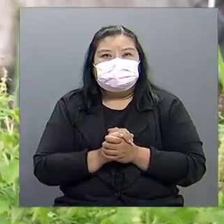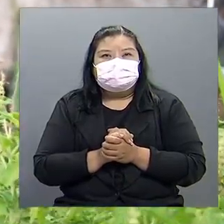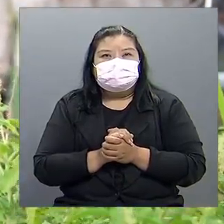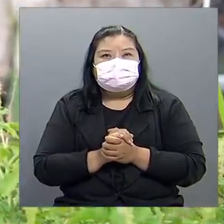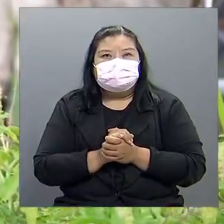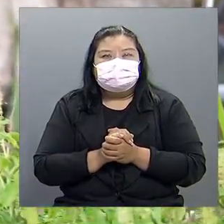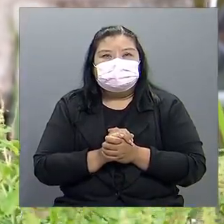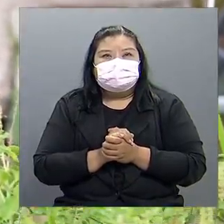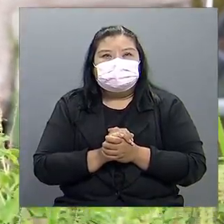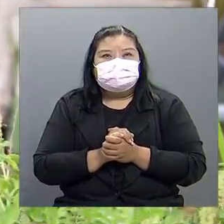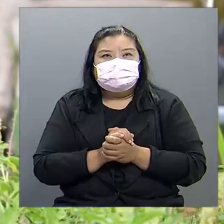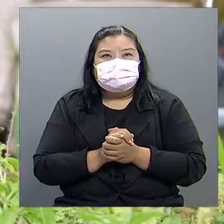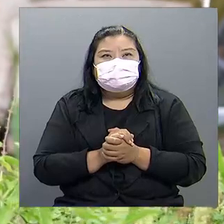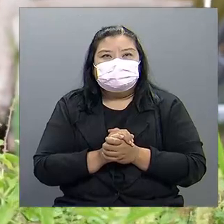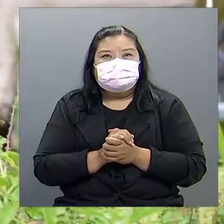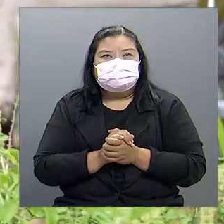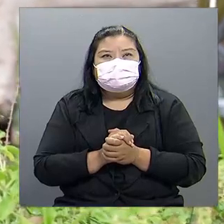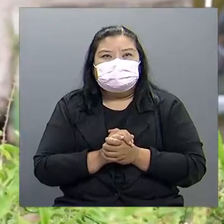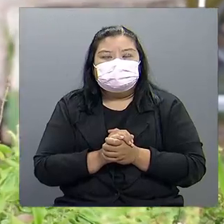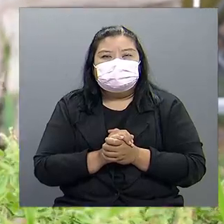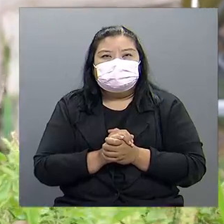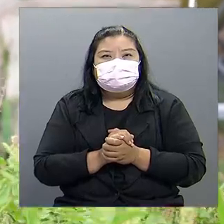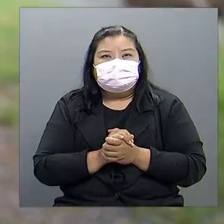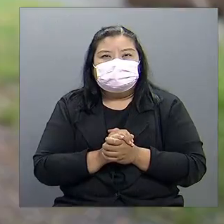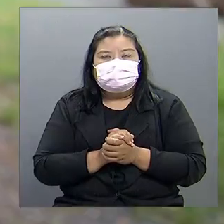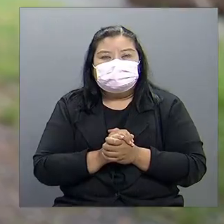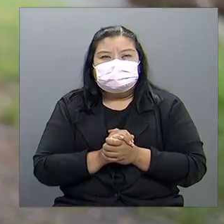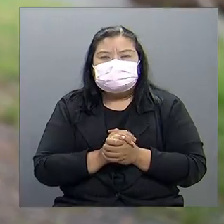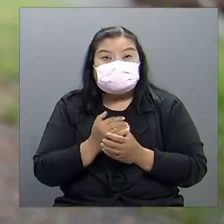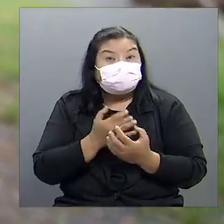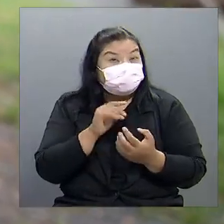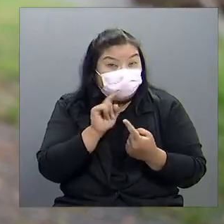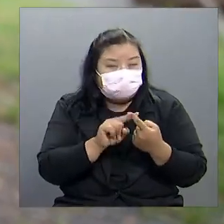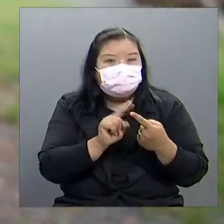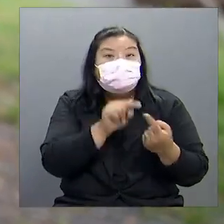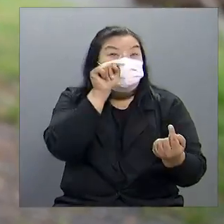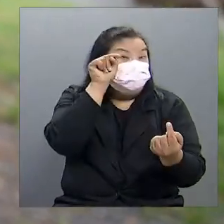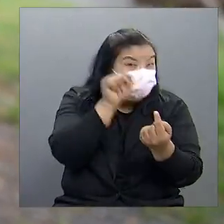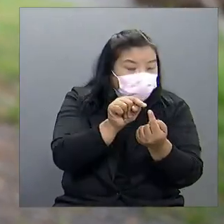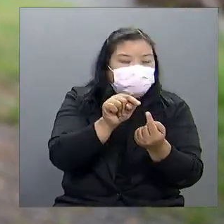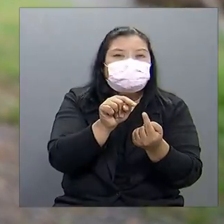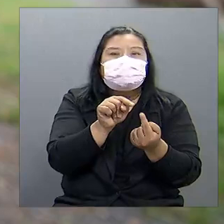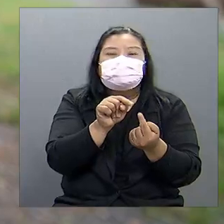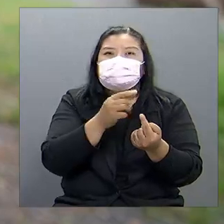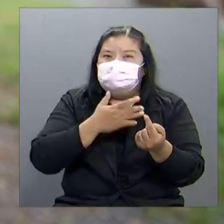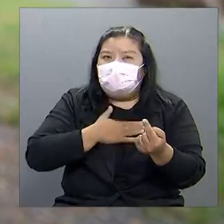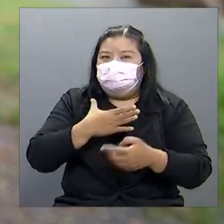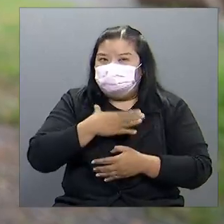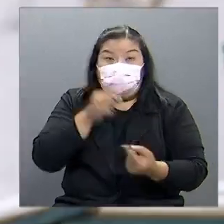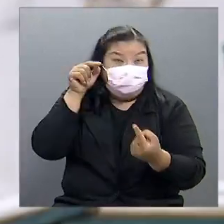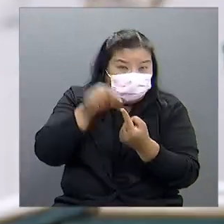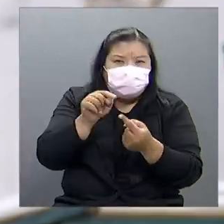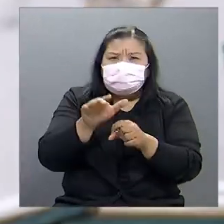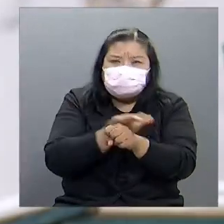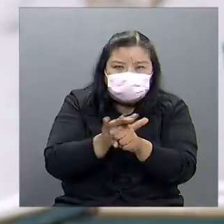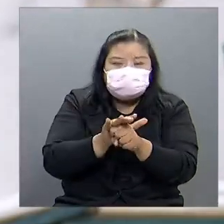ดีจริงๆคำว่าเหมาะสมพอดีกับตัวเองมาก่อนว่าแบบจะทำยังไง